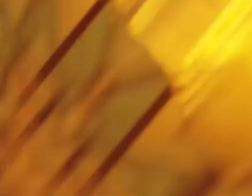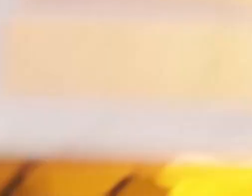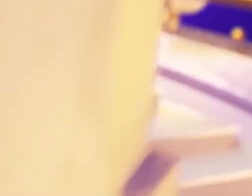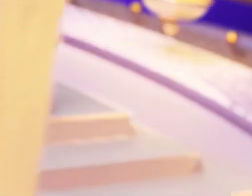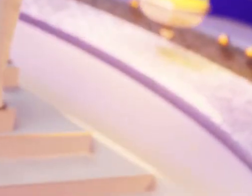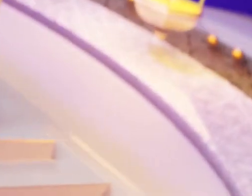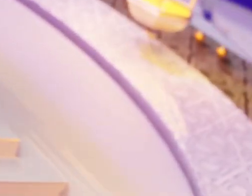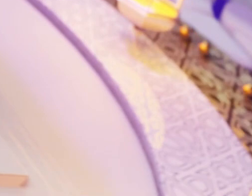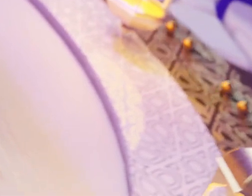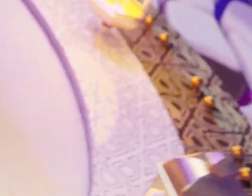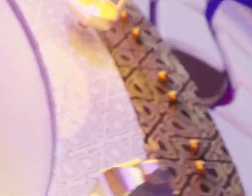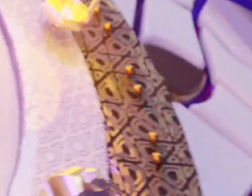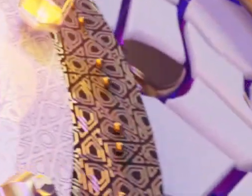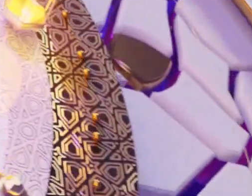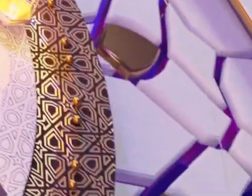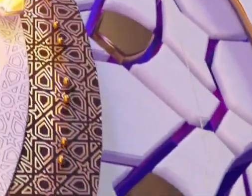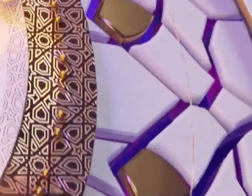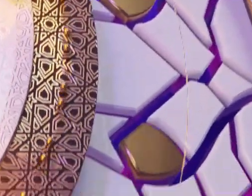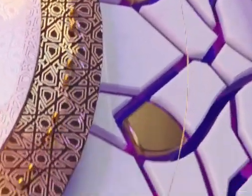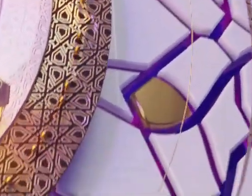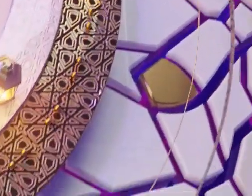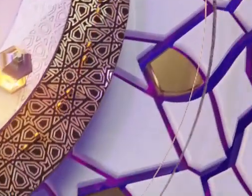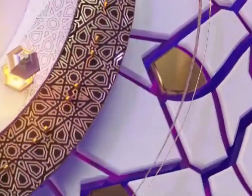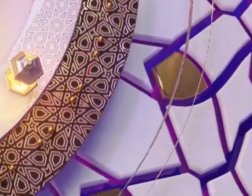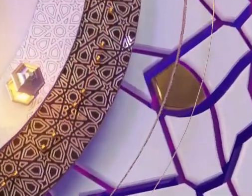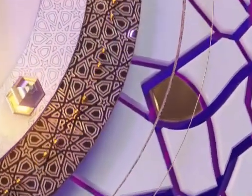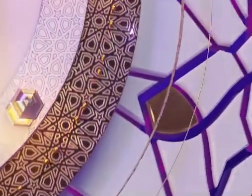ya robbal alamin